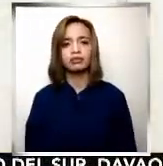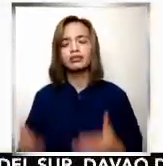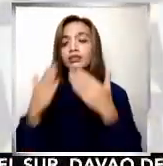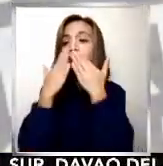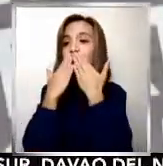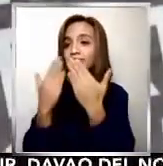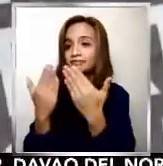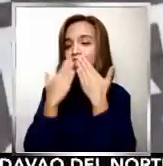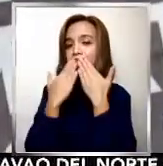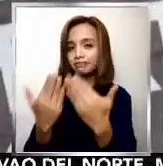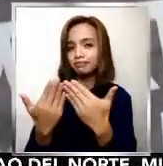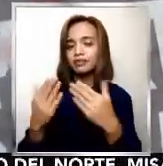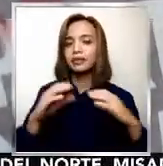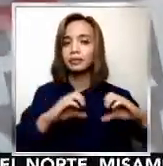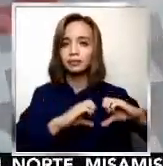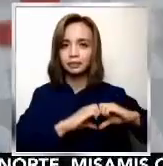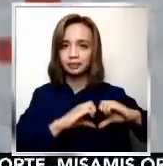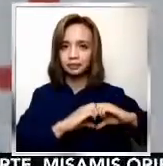Kapuso.